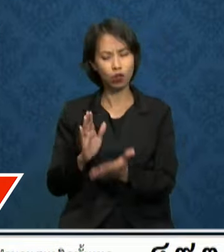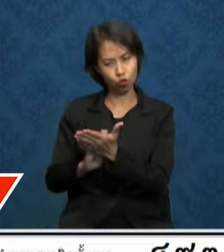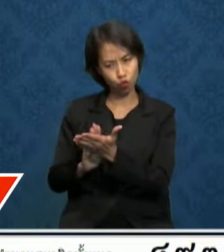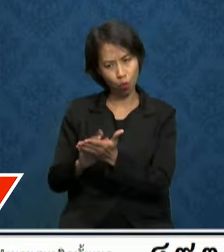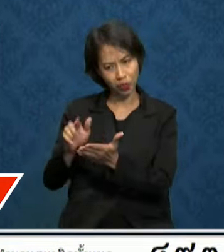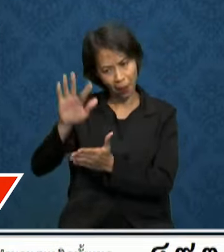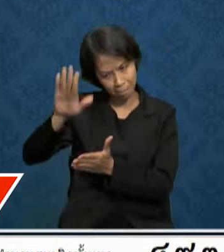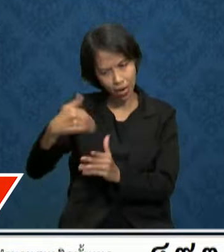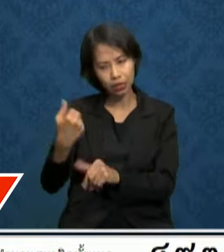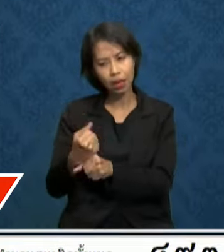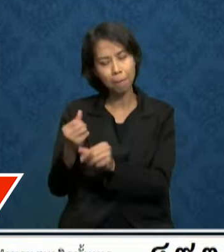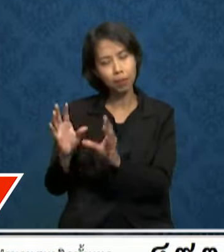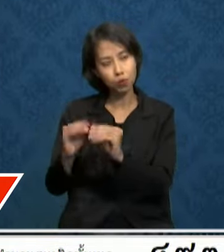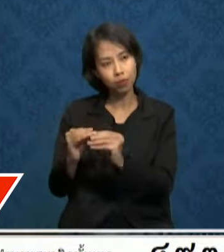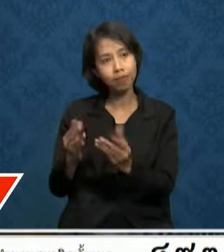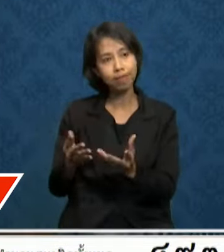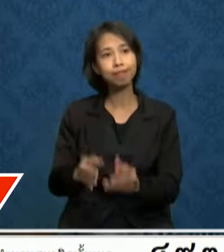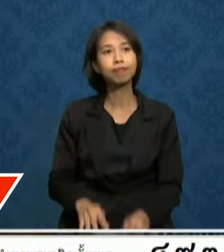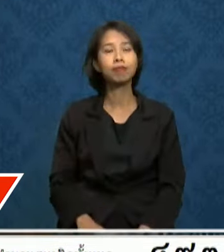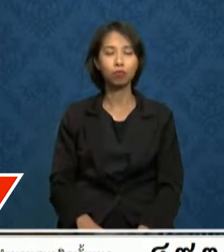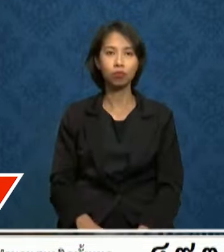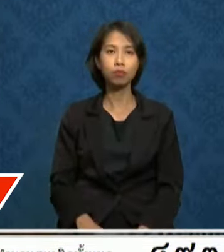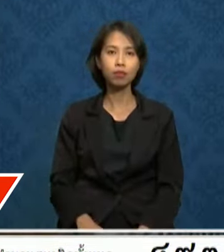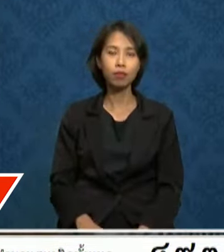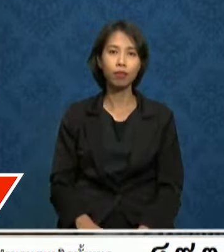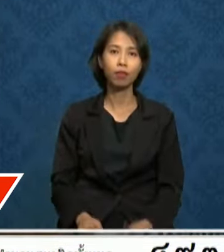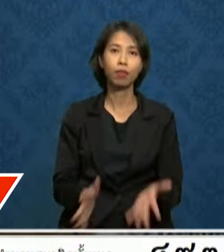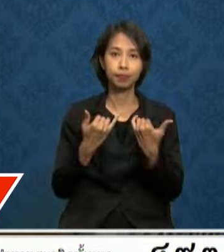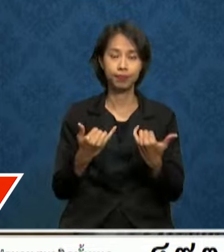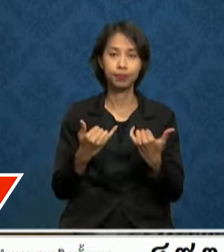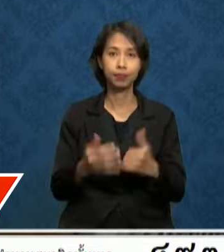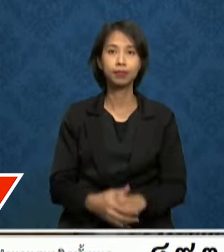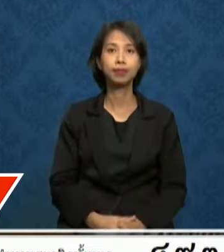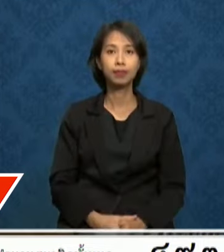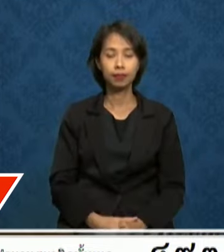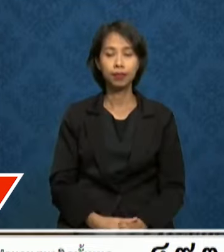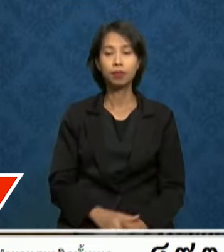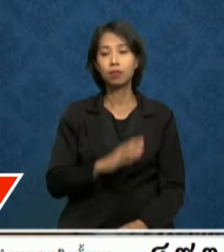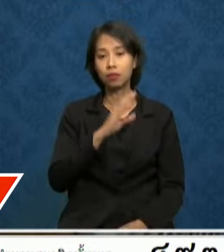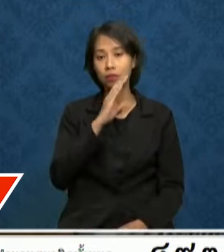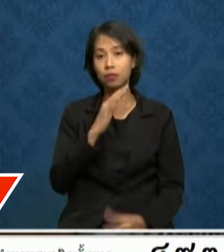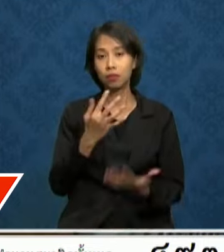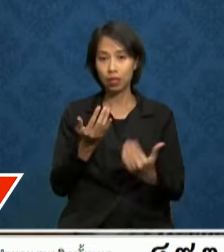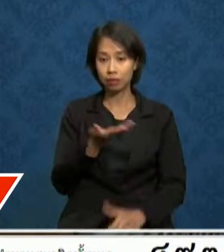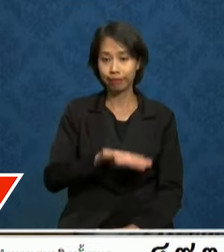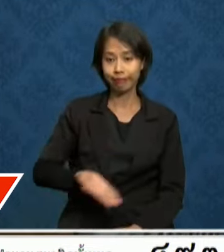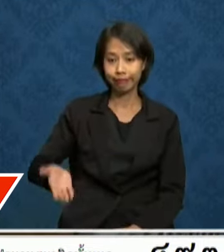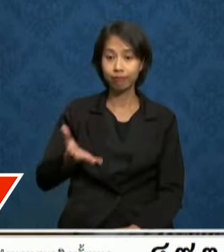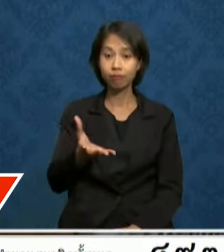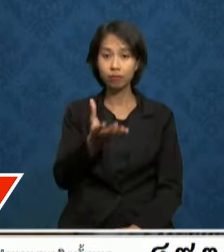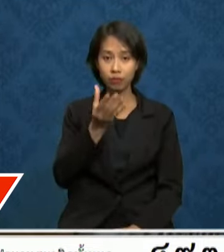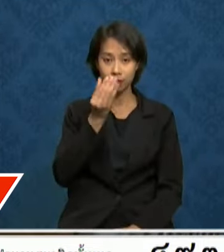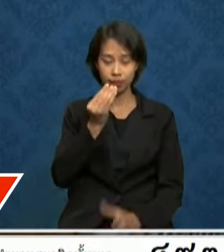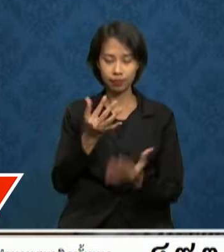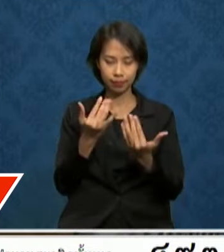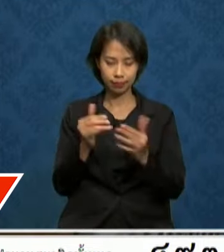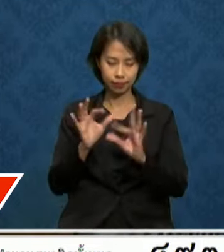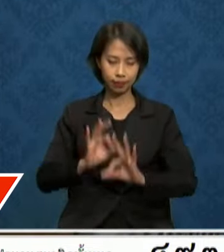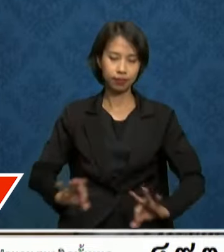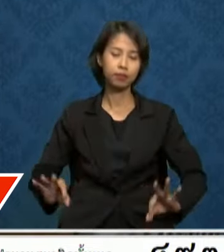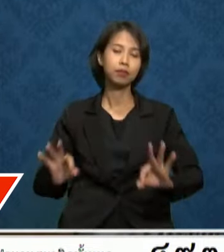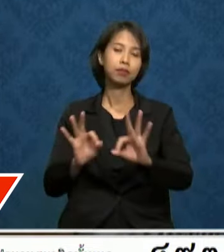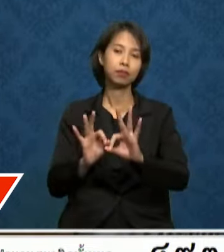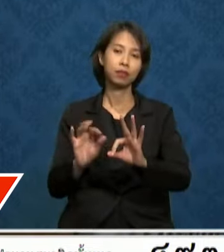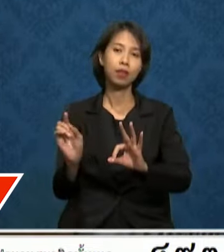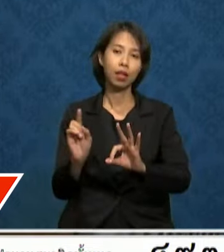เอาสไลด์ลงได้เลยครับคือพรบ.ร่างเนี้ยที่เรากำลังเสนอกันอยู่เนี่ยครับถ้าทุกท่านได้ฟังแล้วทำความเข้าใจจริงๆอ่ะก็จะเห็นว่าใจความหลักของมันเลยคือการ